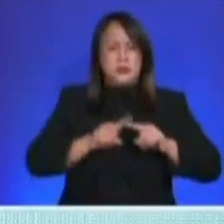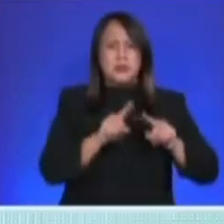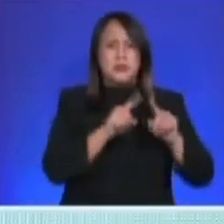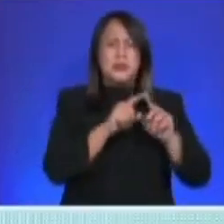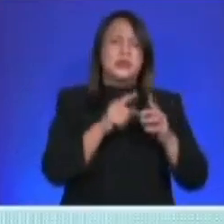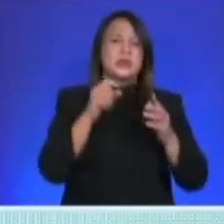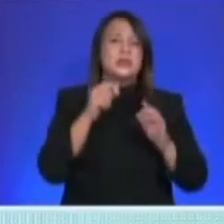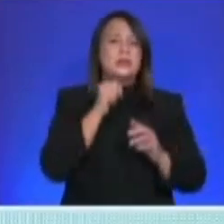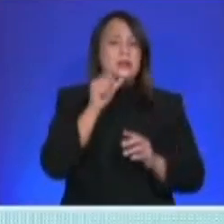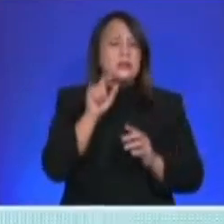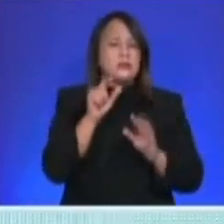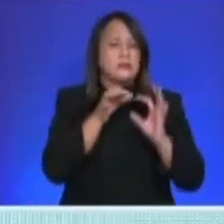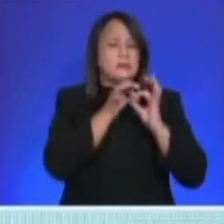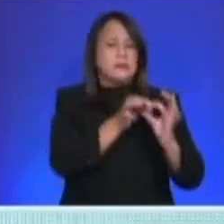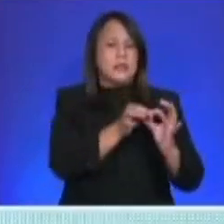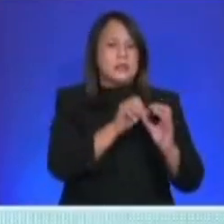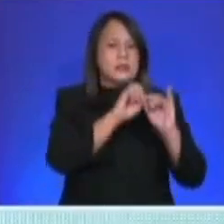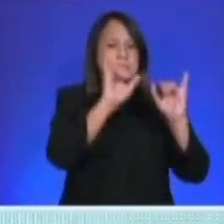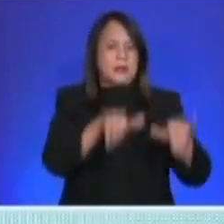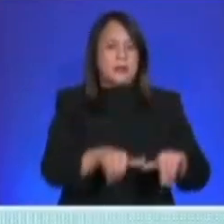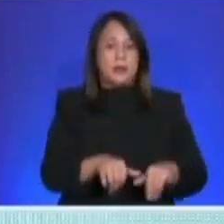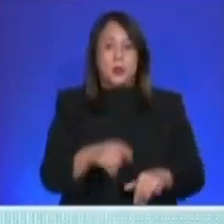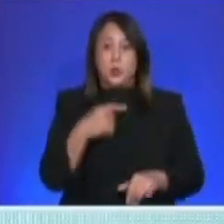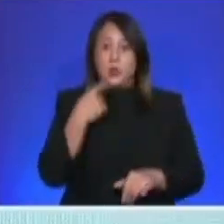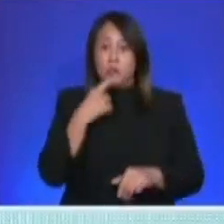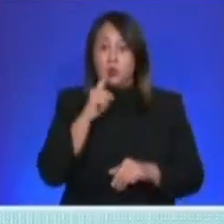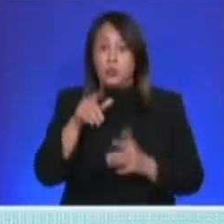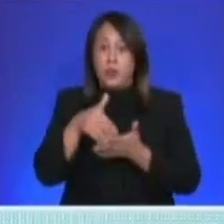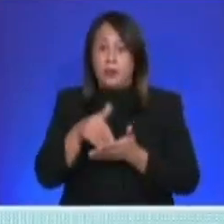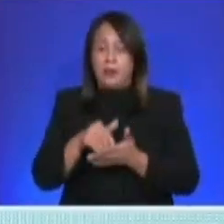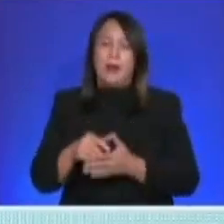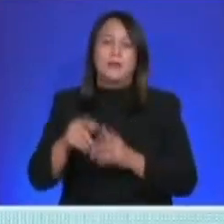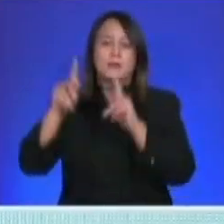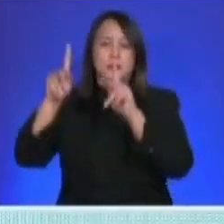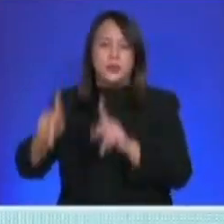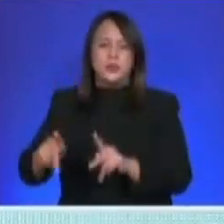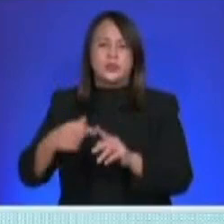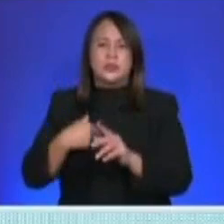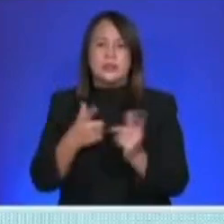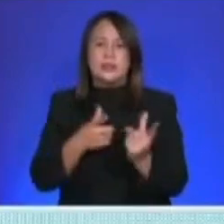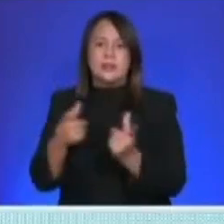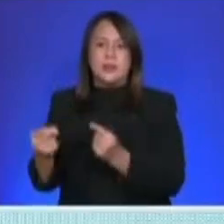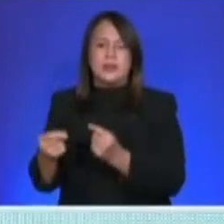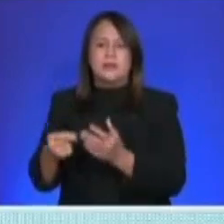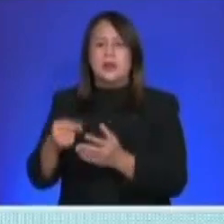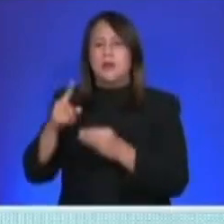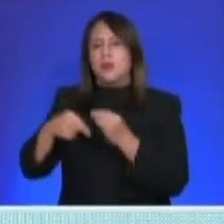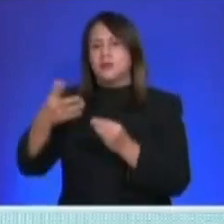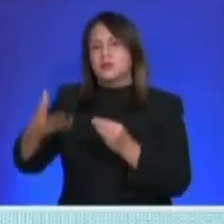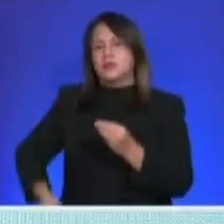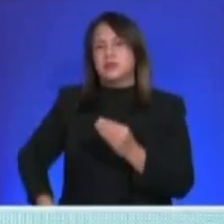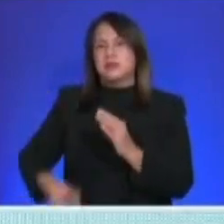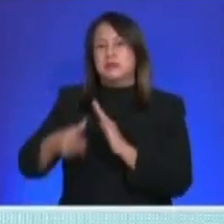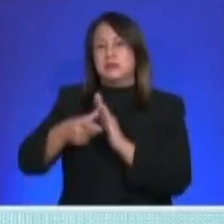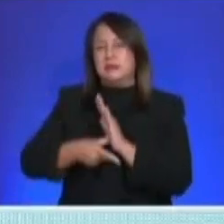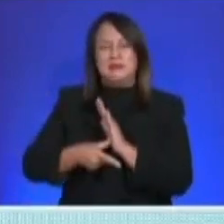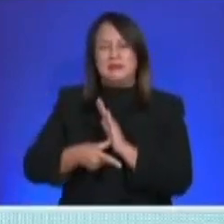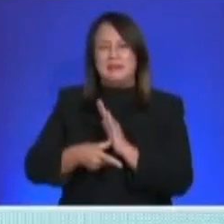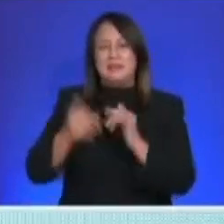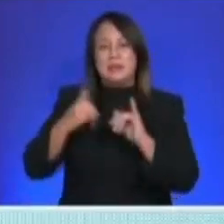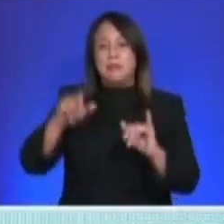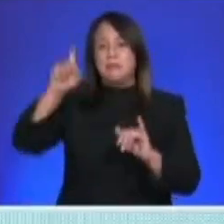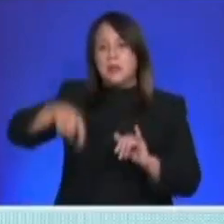kahinaan hindi po sa sistema, sa tao na nagpapatupad ng mga Anti-Graft and Corrupt Practices Act. Yan po yung ating